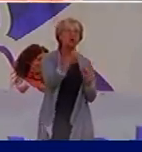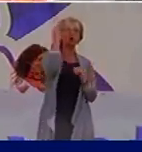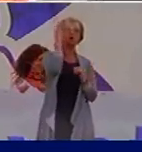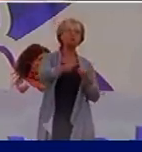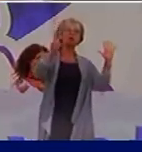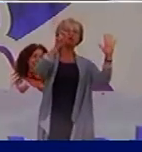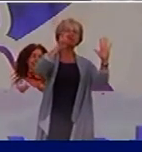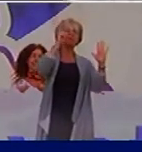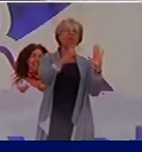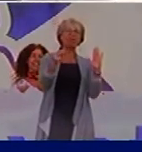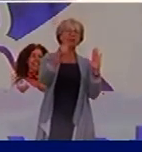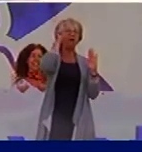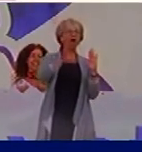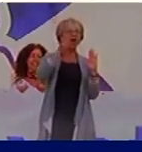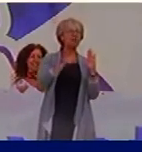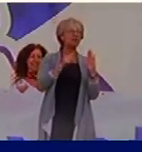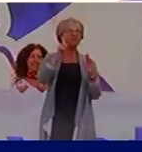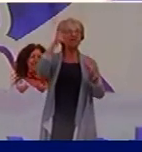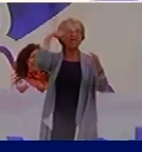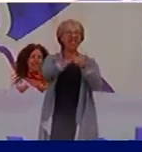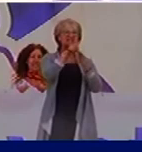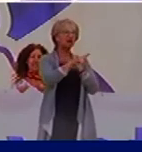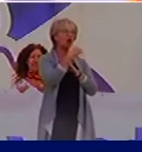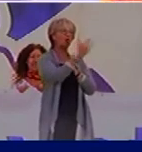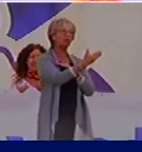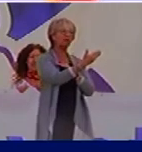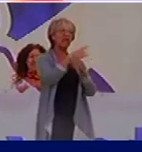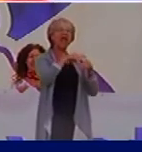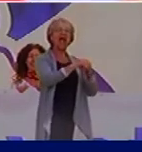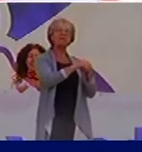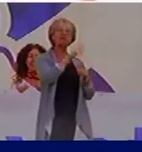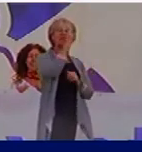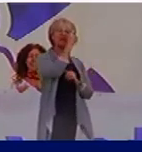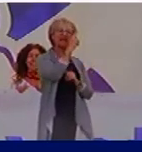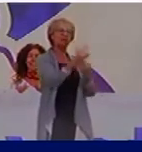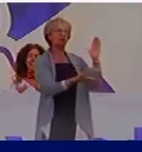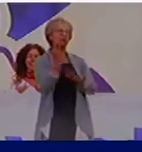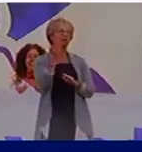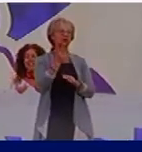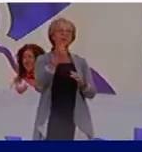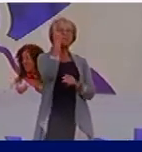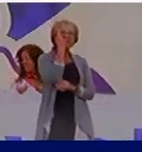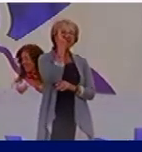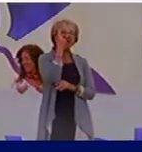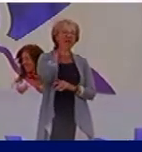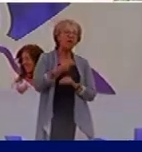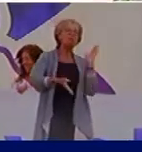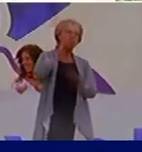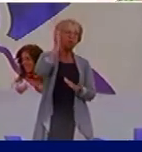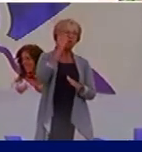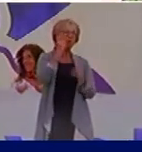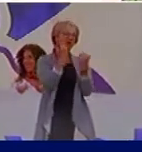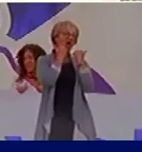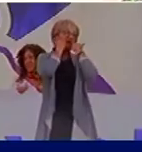al mese, mentre gli extracomunitari e gli amici di Renzi ne portano a casa più di 1.000.